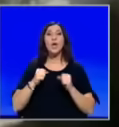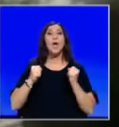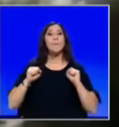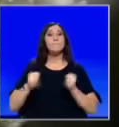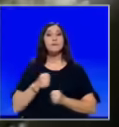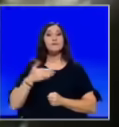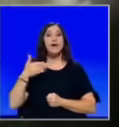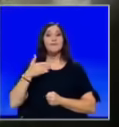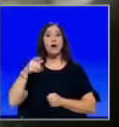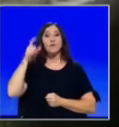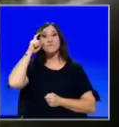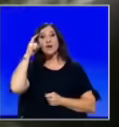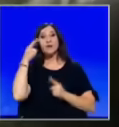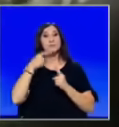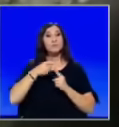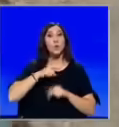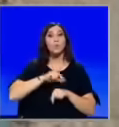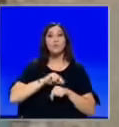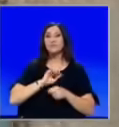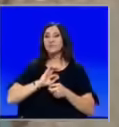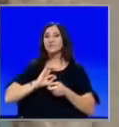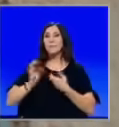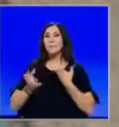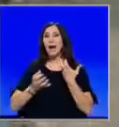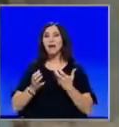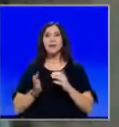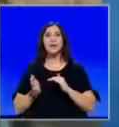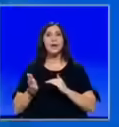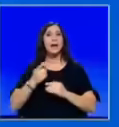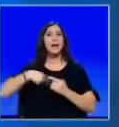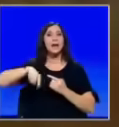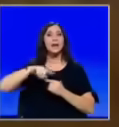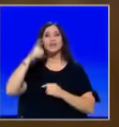влак от Варна до Пловдив се запали край Черпан, машинист припадна.